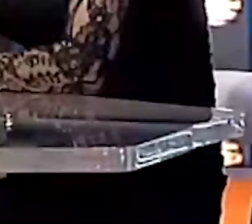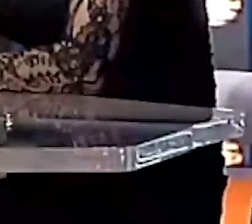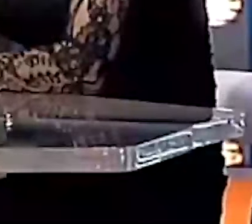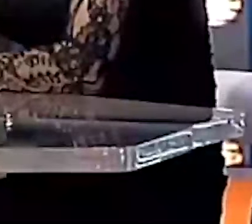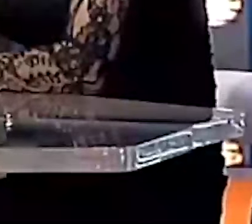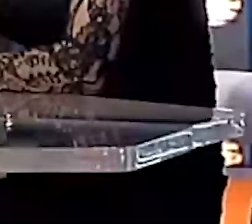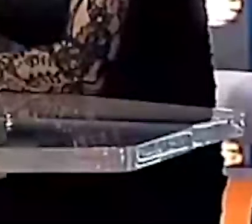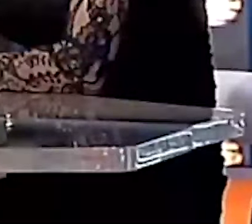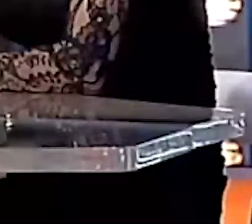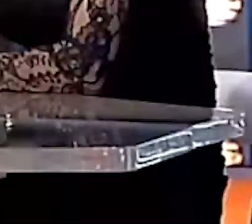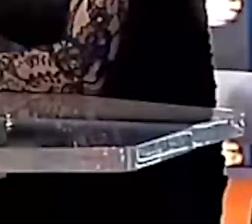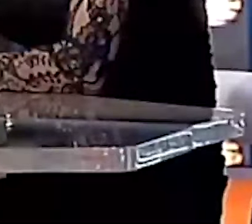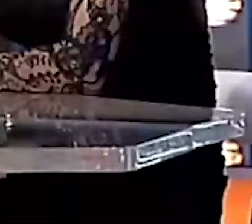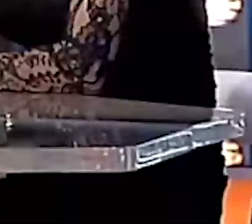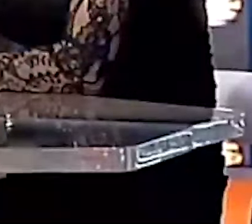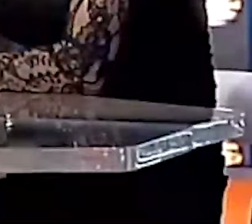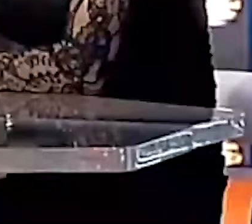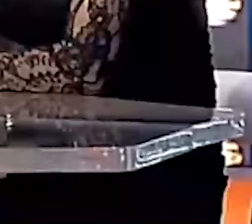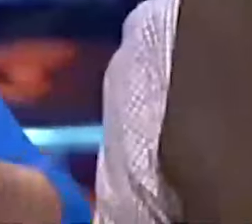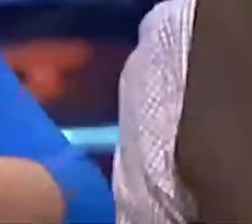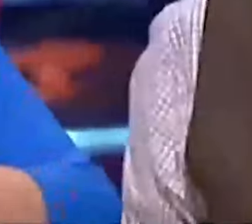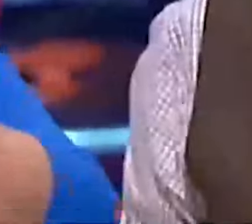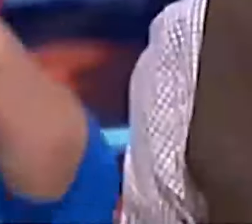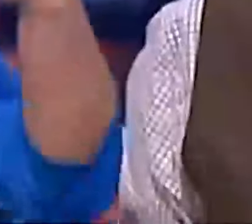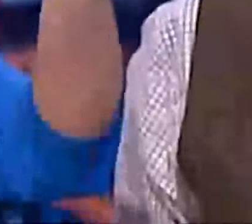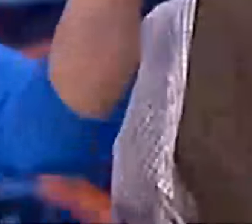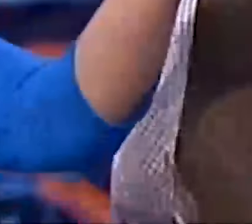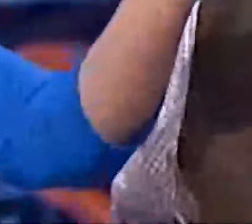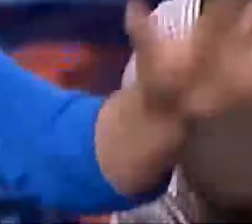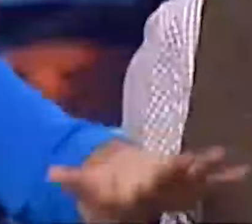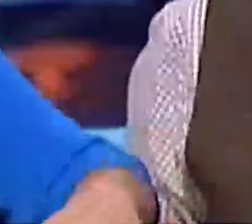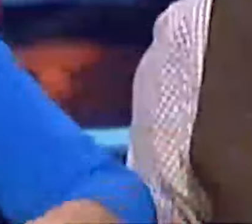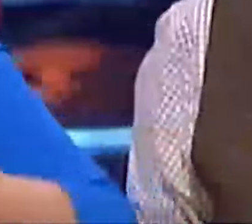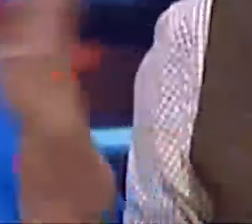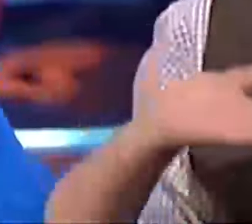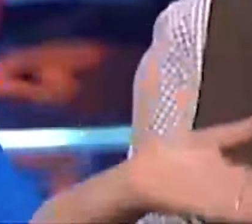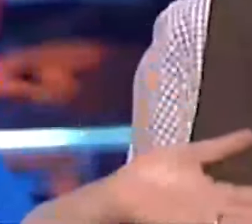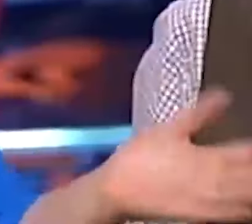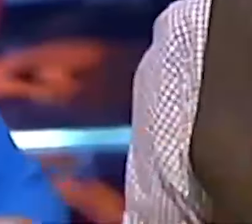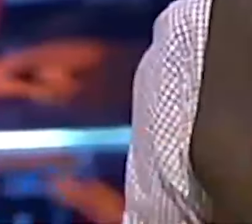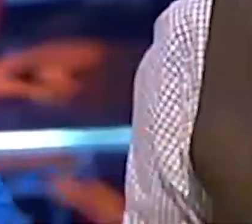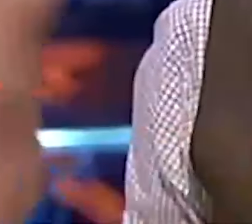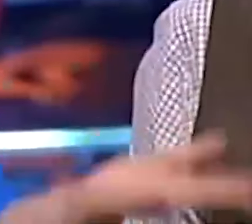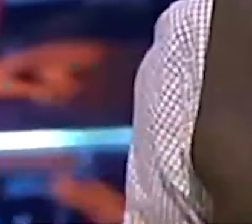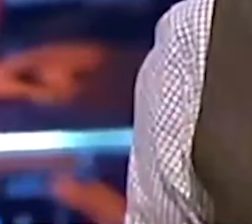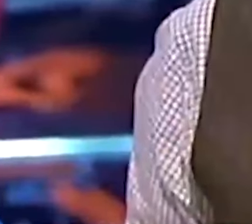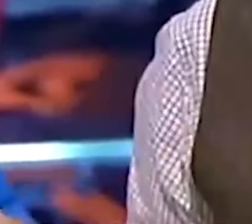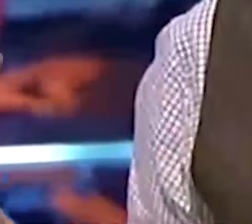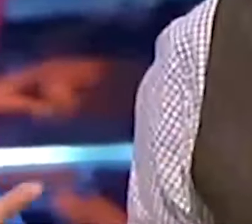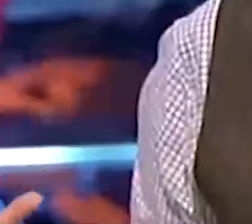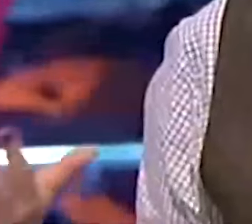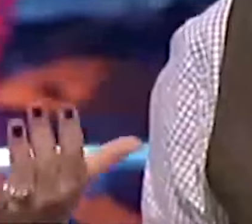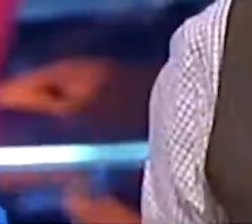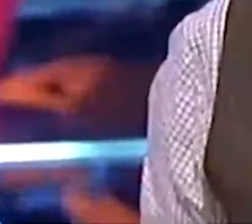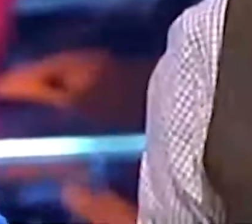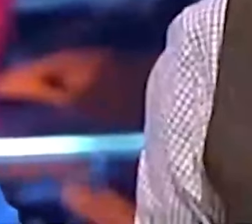ama hani anlattıkları zaten bir sürü titri var kadının. Yaşam koçu, bilmem ne yazar, bir şey. Yani böyle büyük bir keyifle çağırdım. Biz